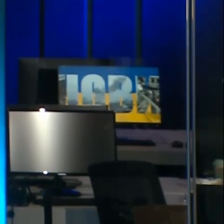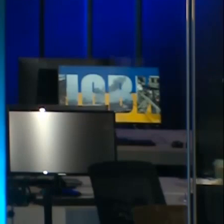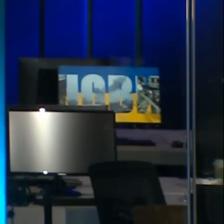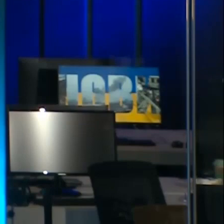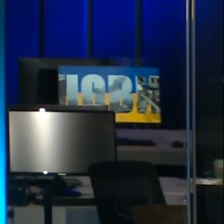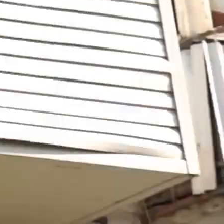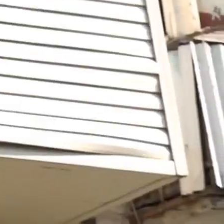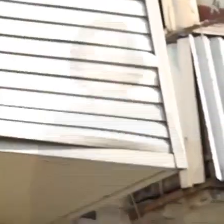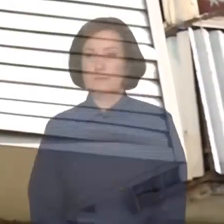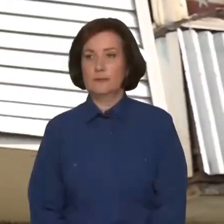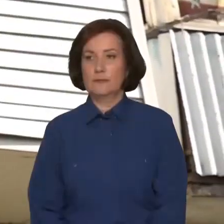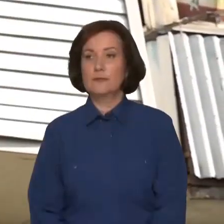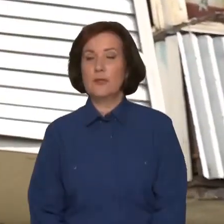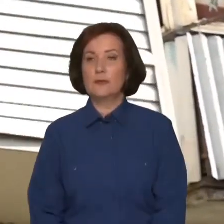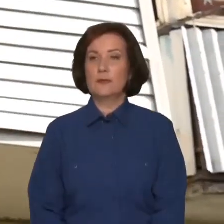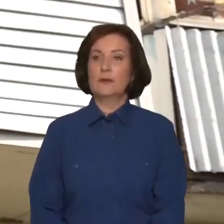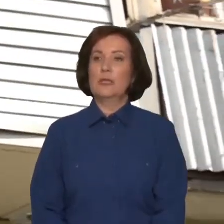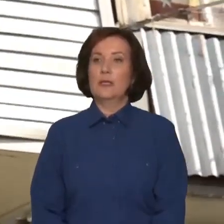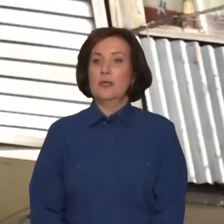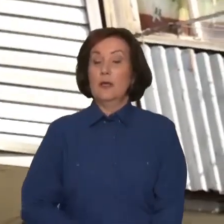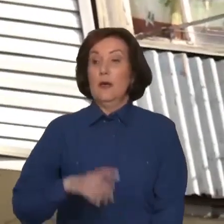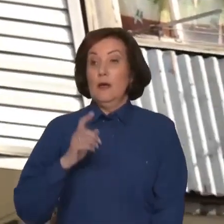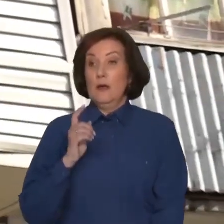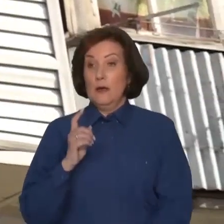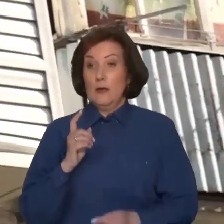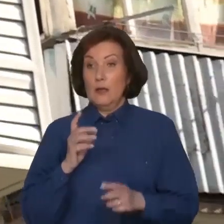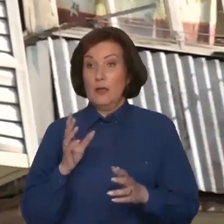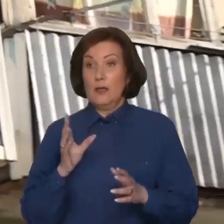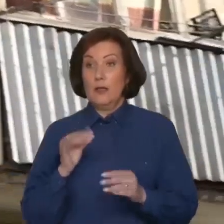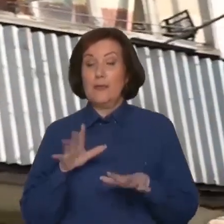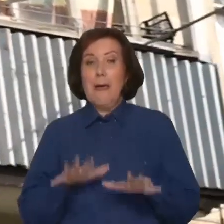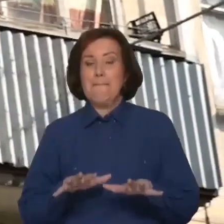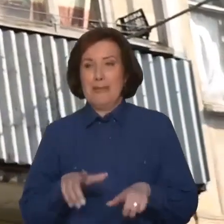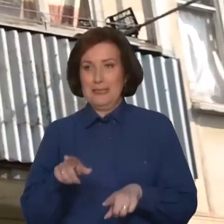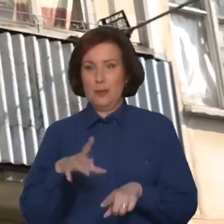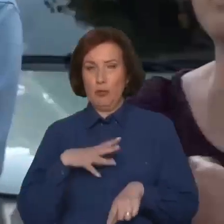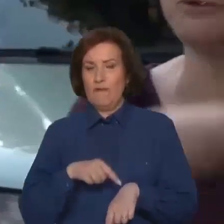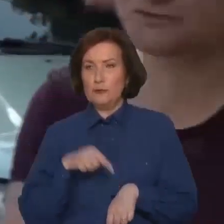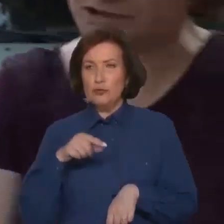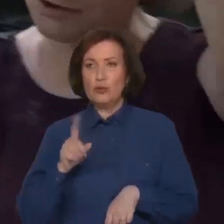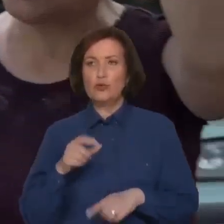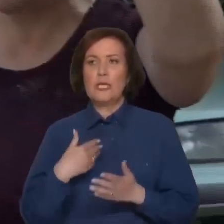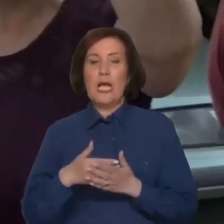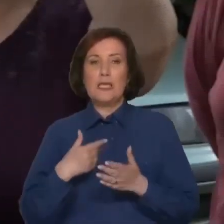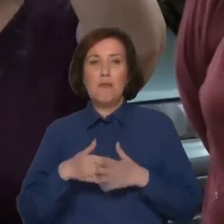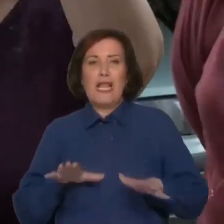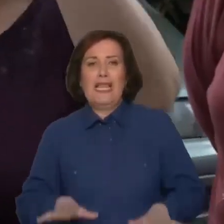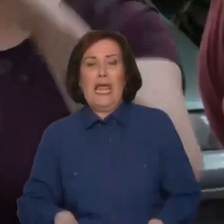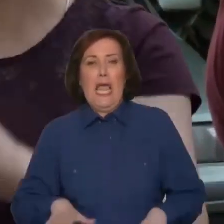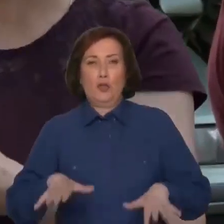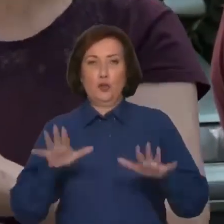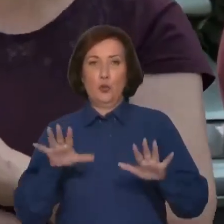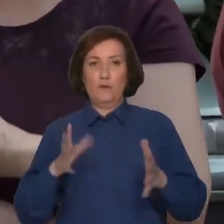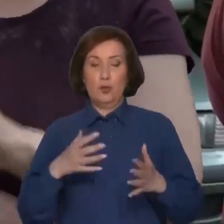Прізова. Домки підскапує їх. І він сів на місце, бо таке було відчуття, що я нібито вже лечу, і